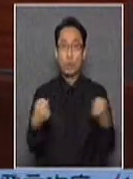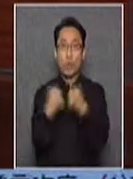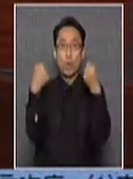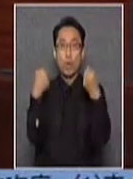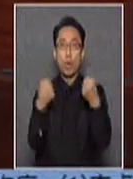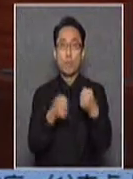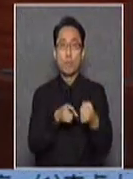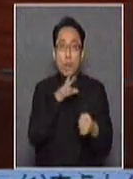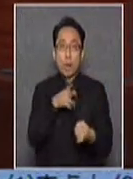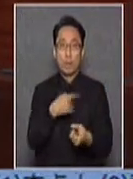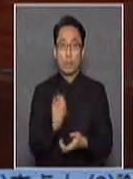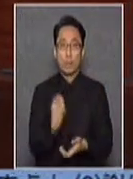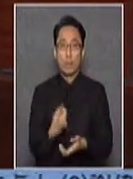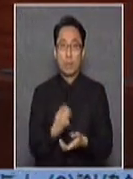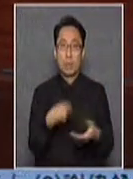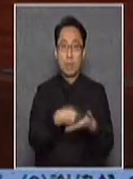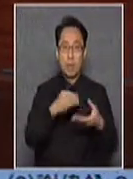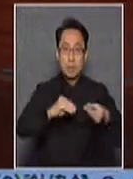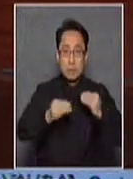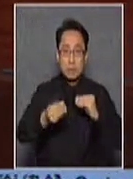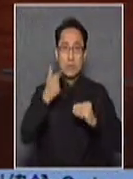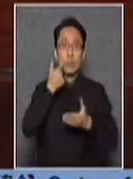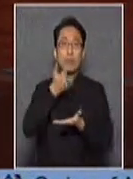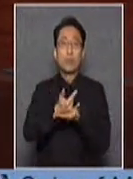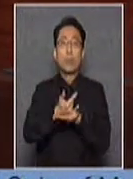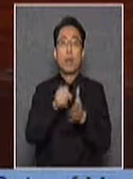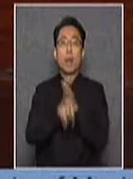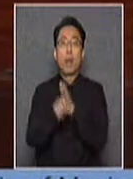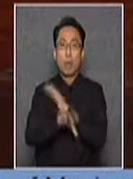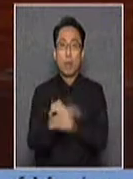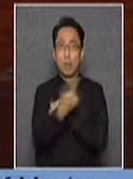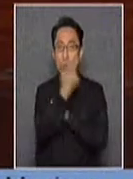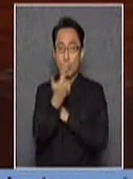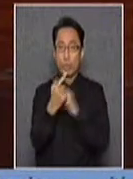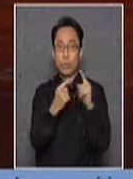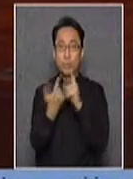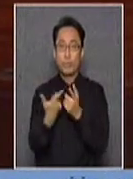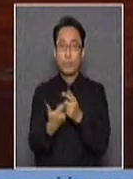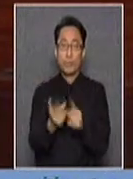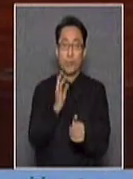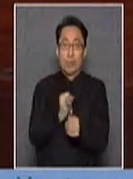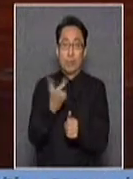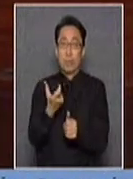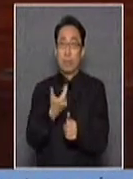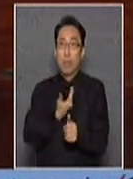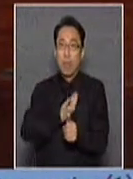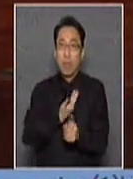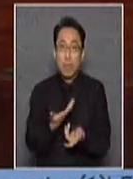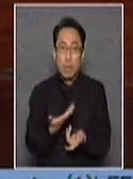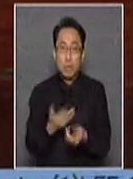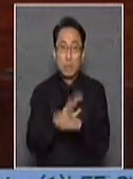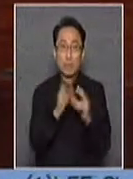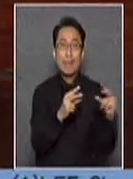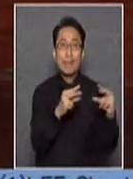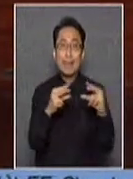外。購票設施有嚴重嘅缺陷，好多市民咧即係因而被迫罰款。整個輕鐵係佔用珍